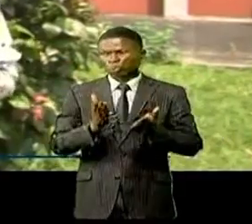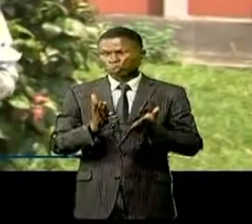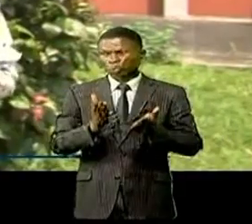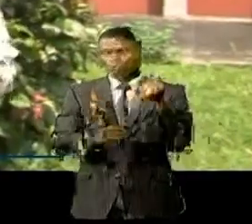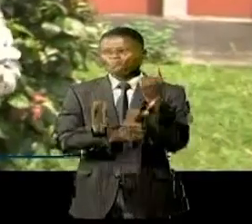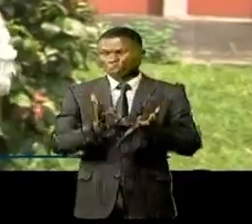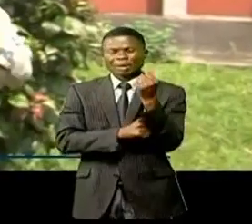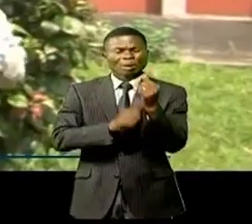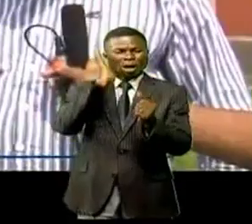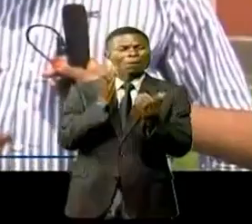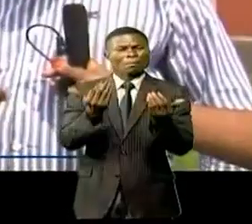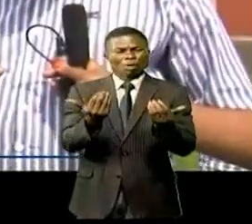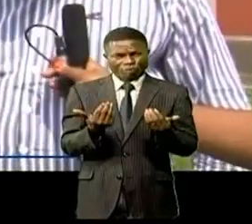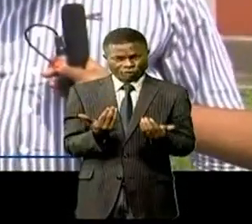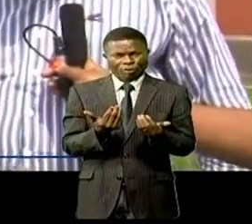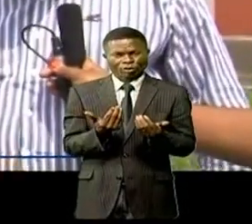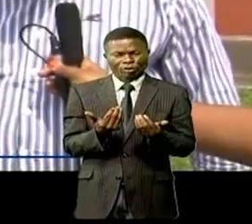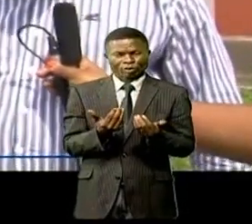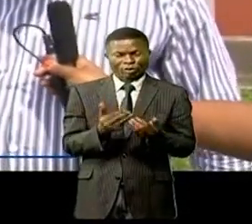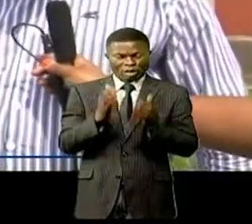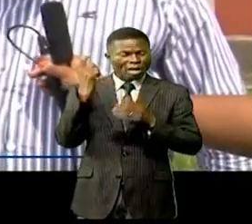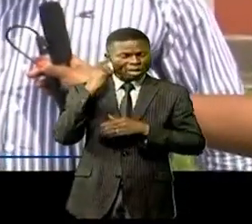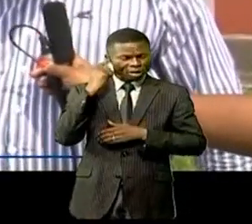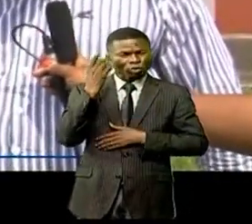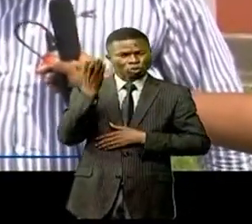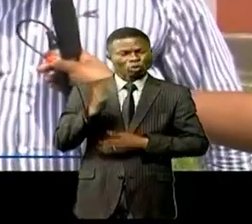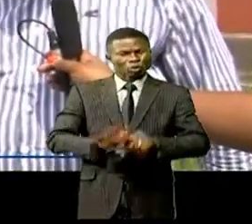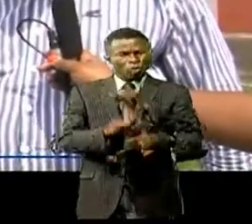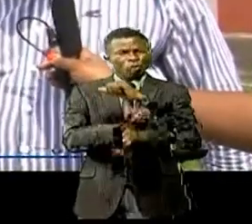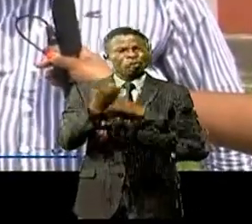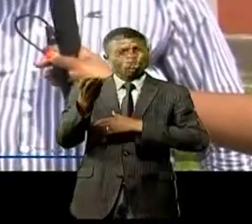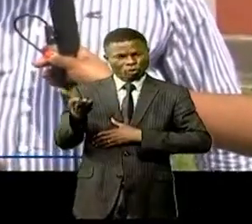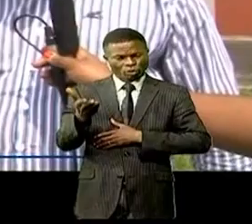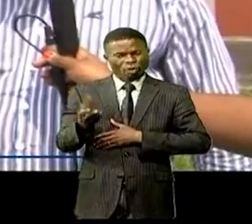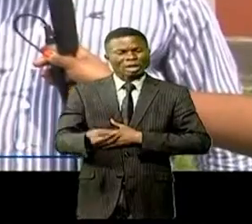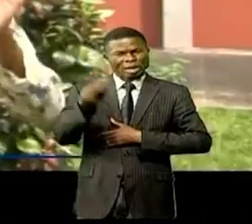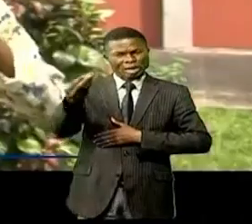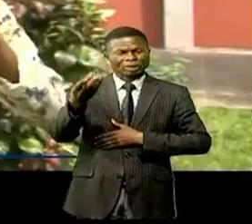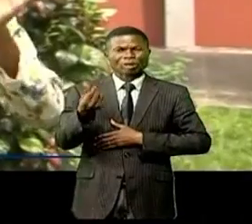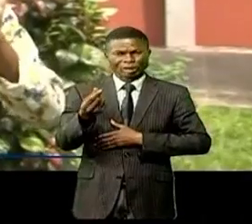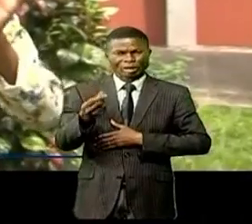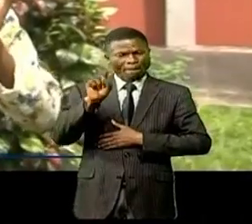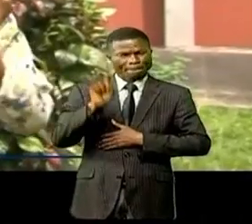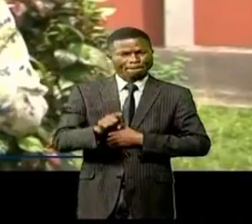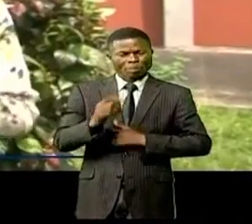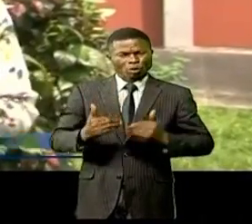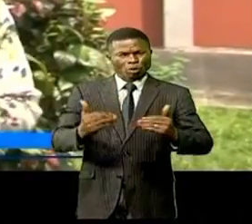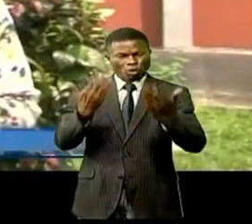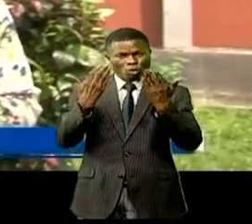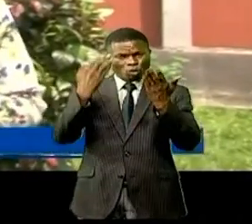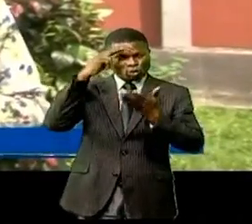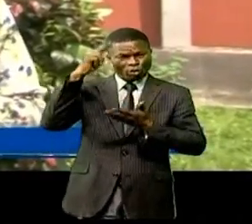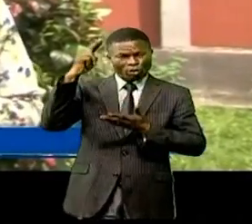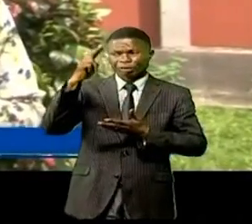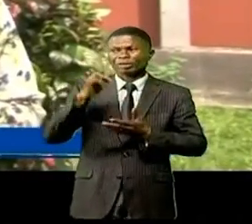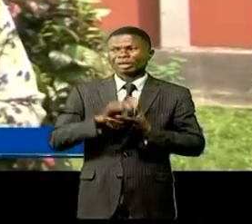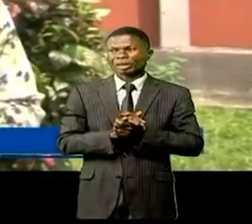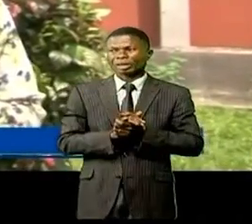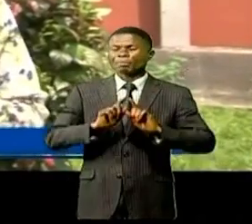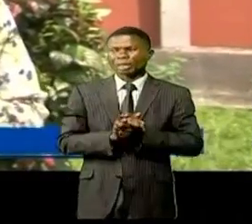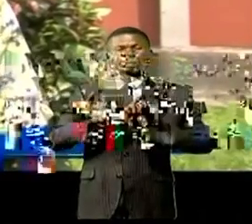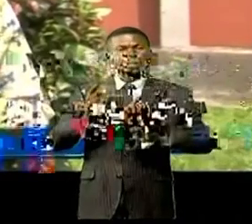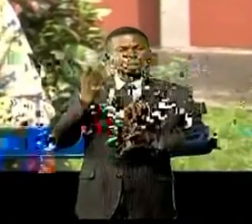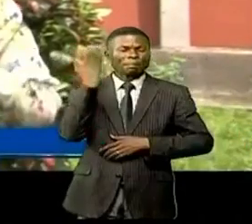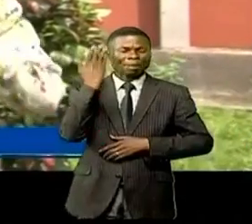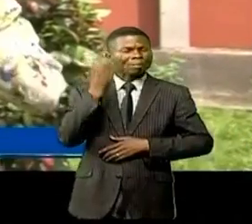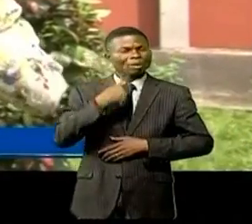personne de bonne volonté soient attentives à sa sollicitation d'aide financière. Je désire poursuivre mes études universitaires, mes parents n'ont